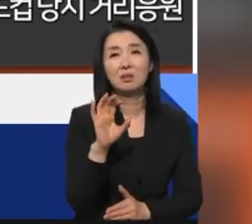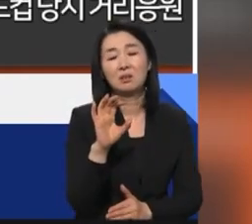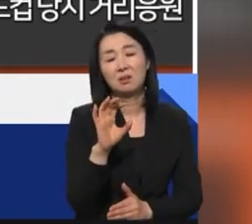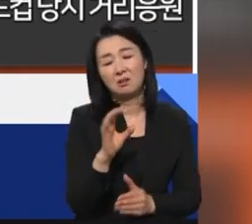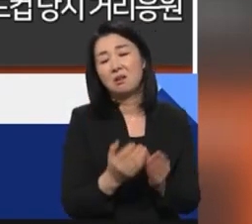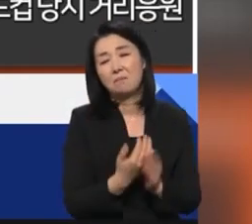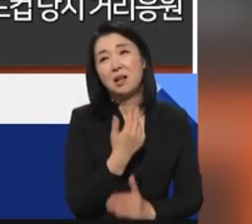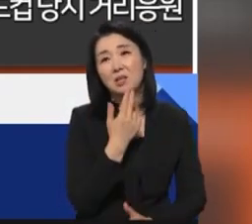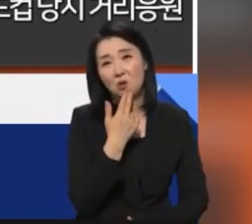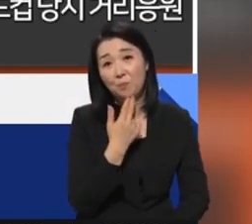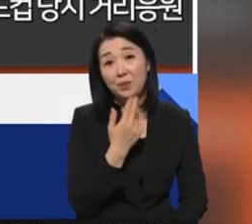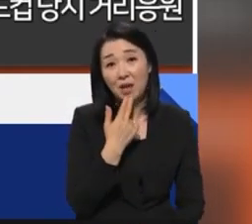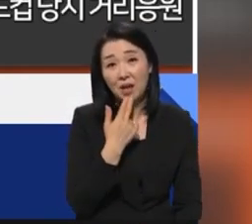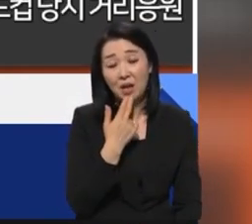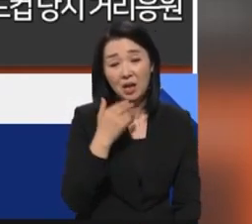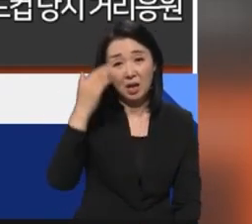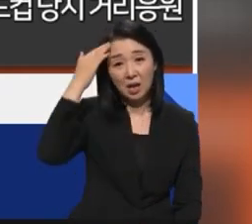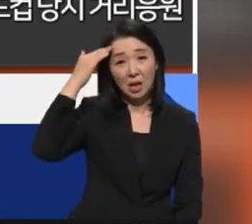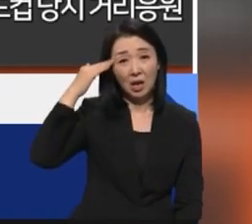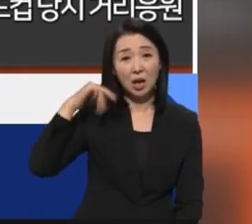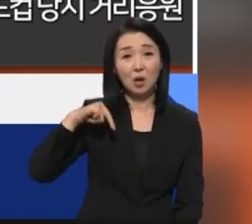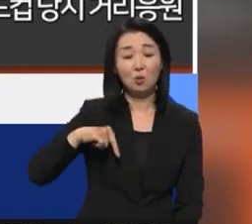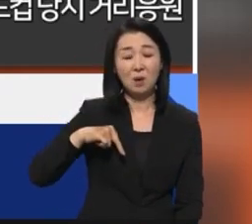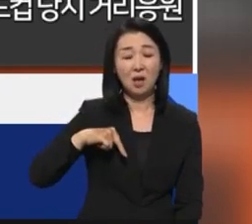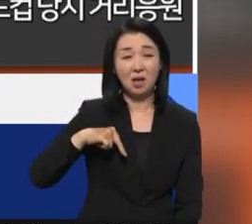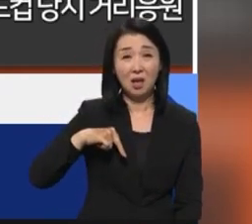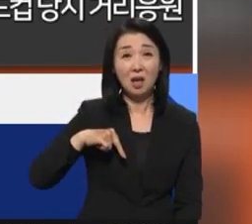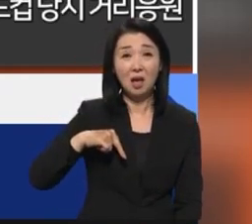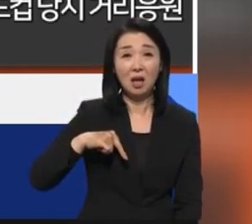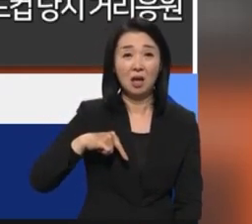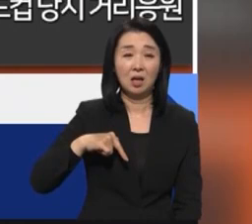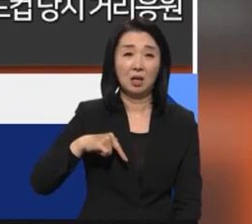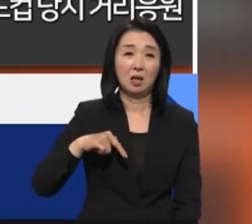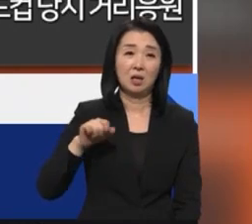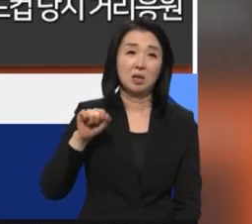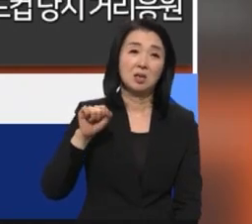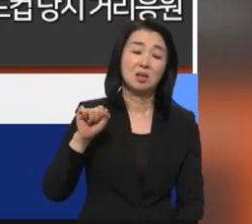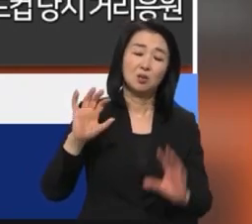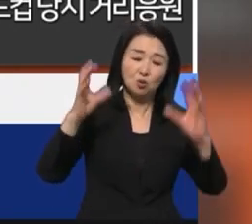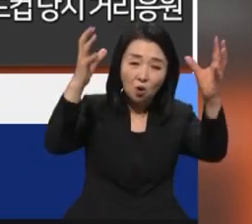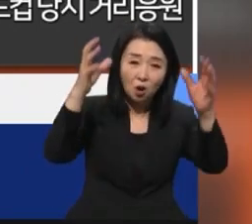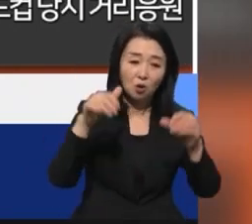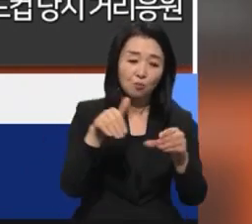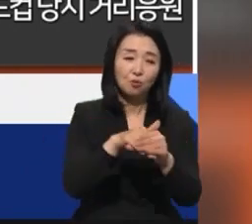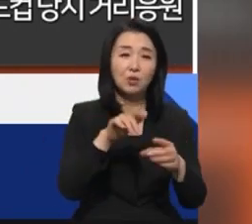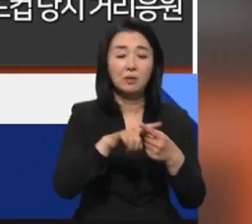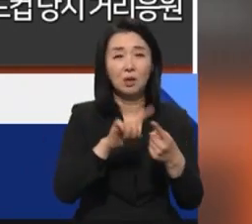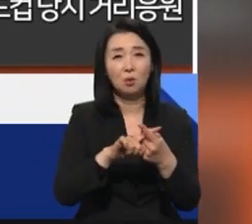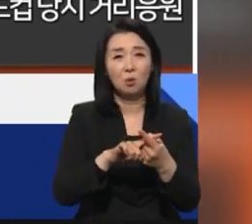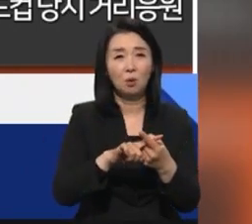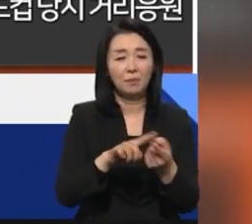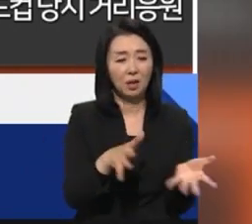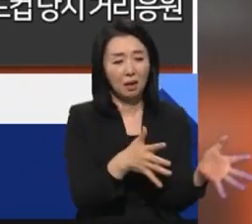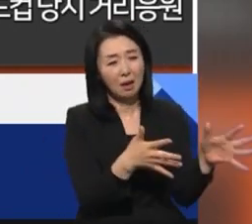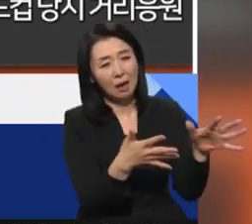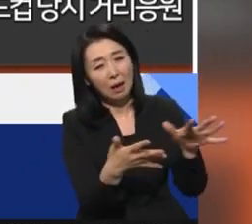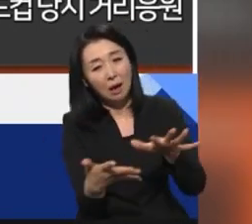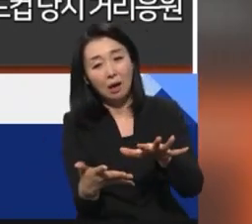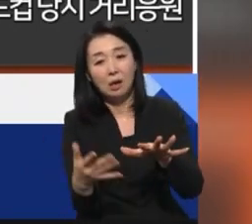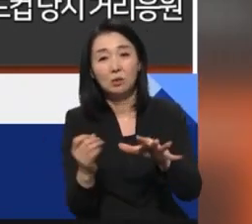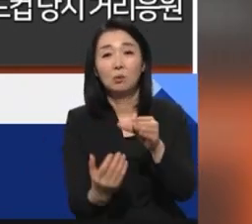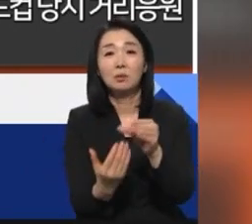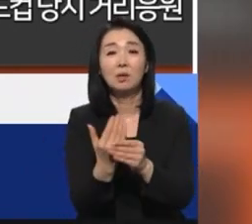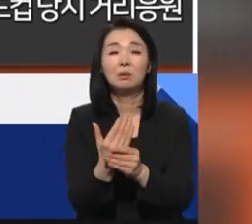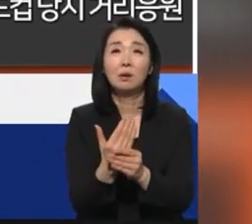않았다 그러면서 우리만의 응원과 문화로 이런 대규모 참사라든지 여러 가지